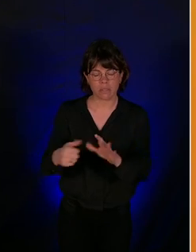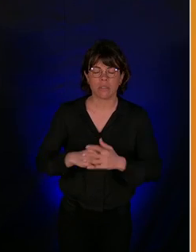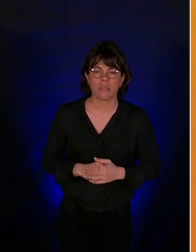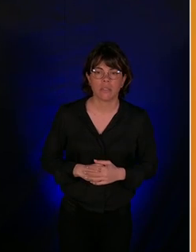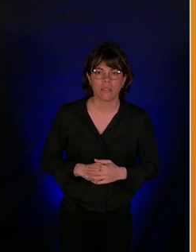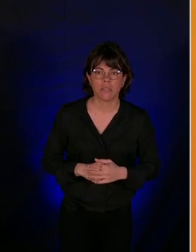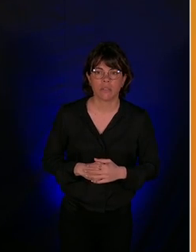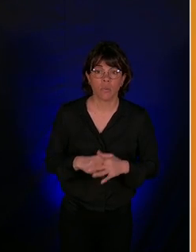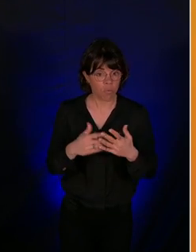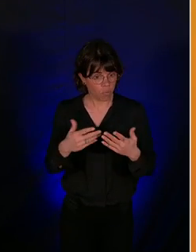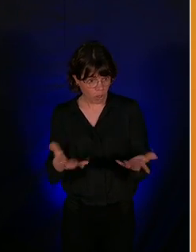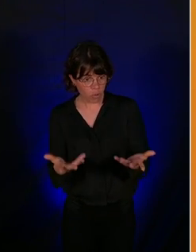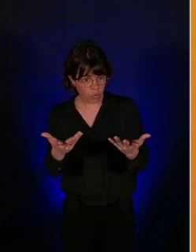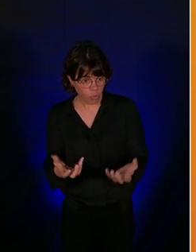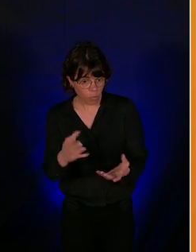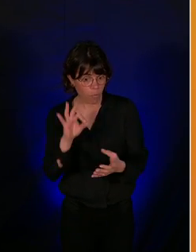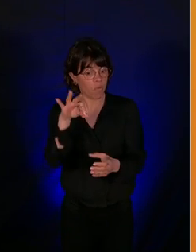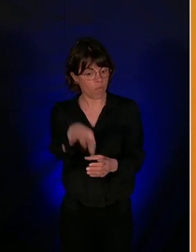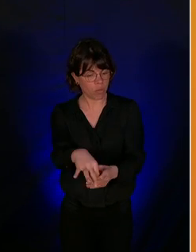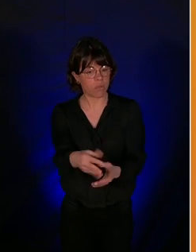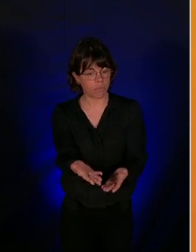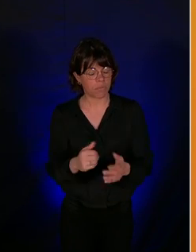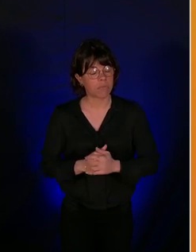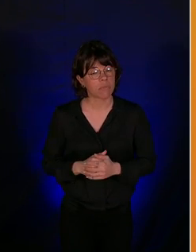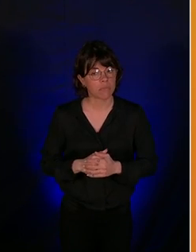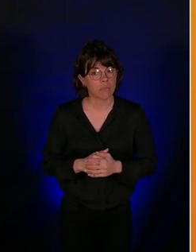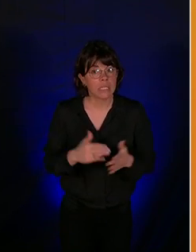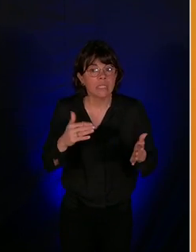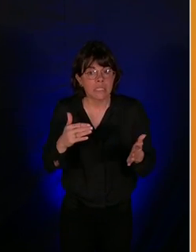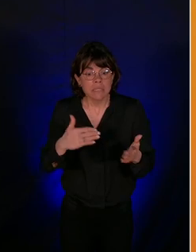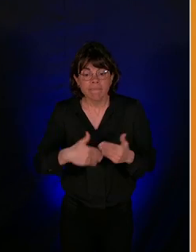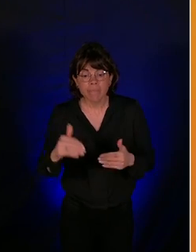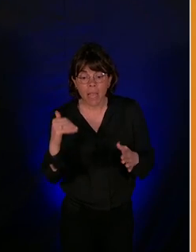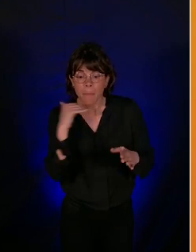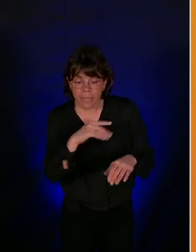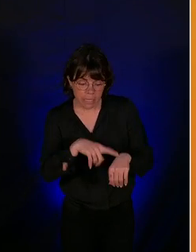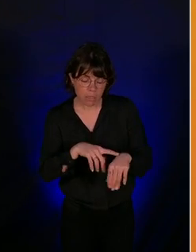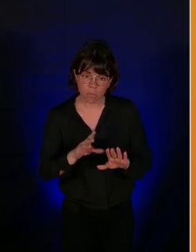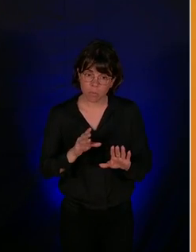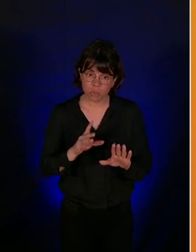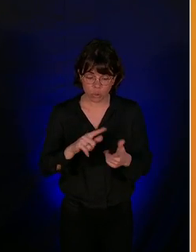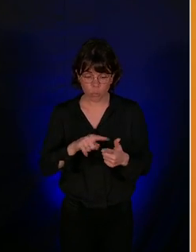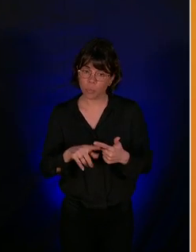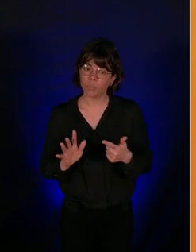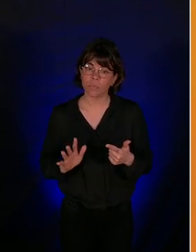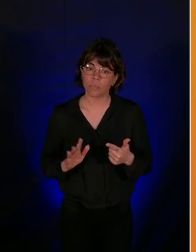coup écoutez voilà je souhaite qu'il passe au vote et si on fait vite j'en ai voilà pas